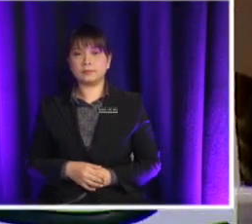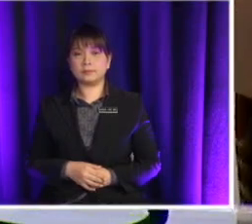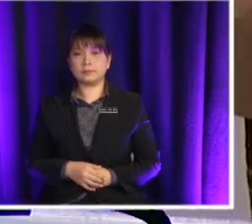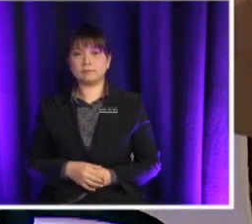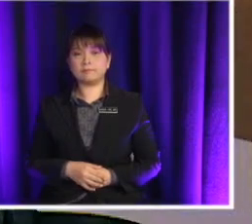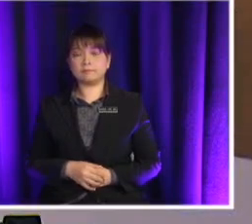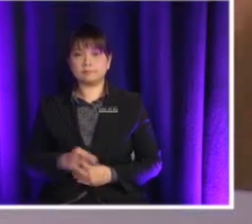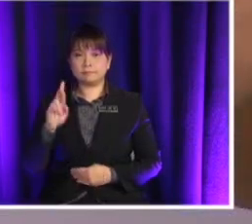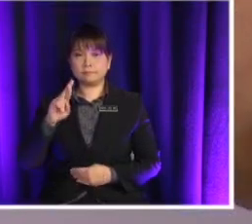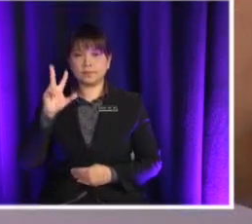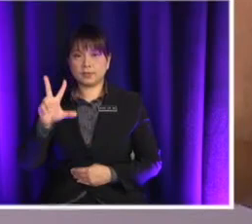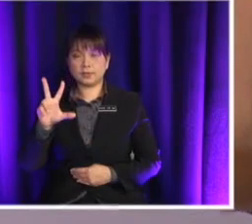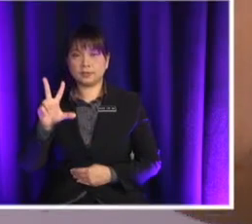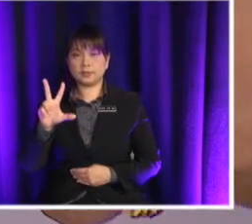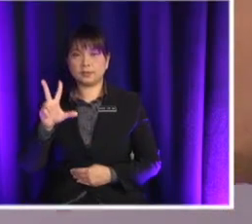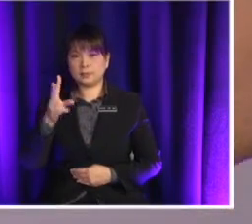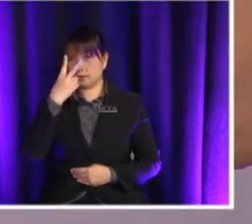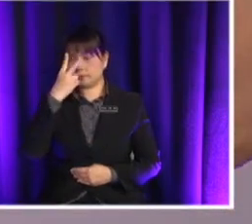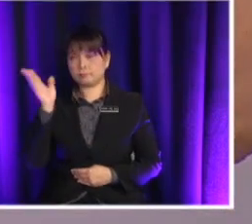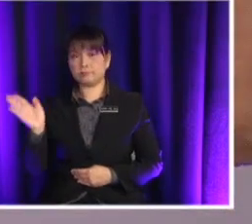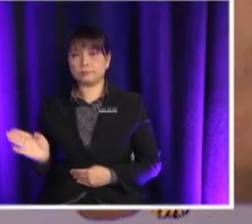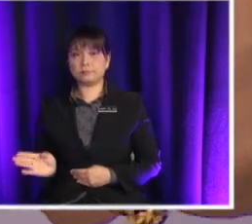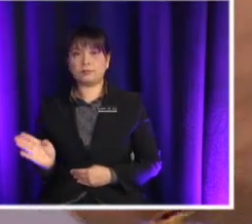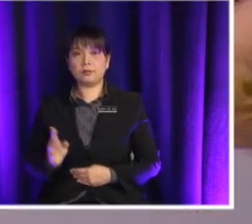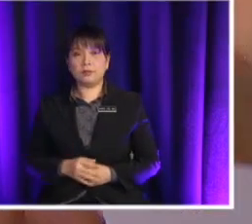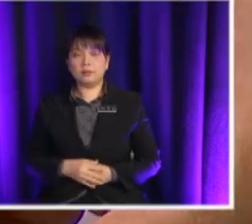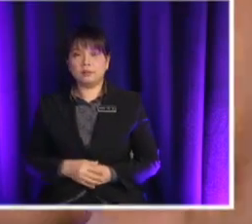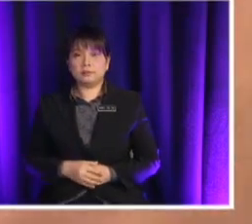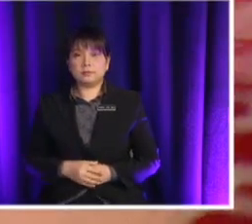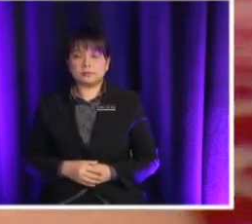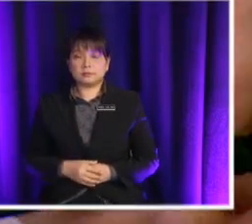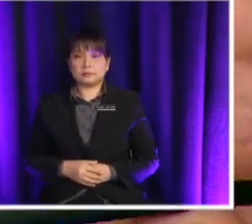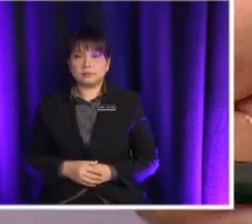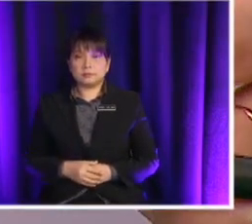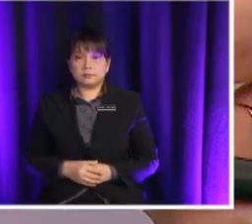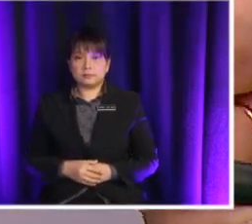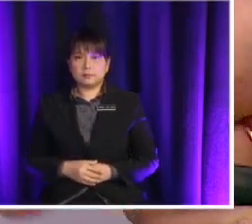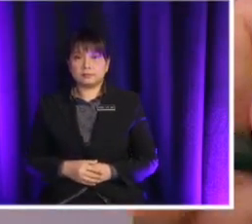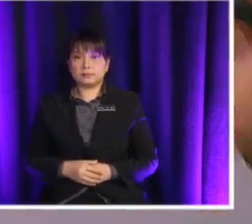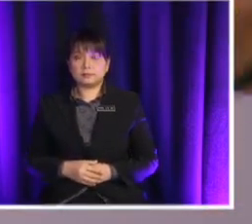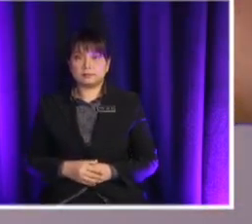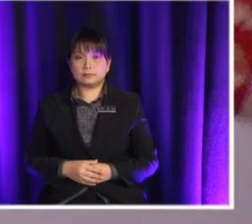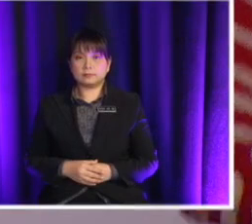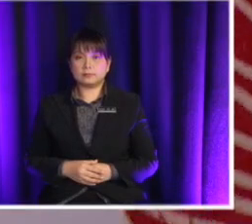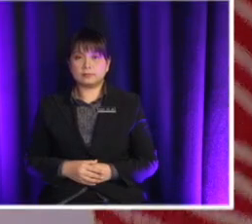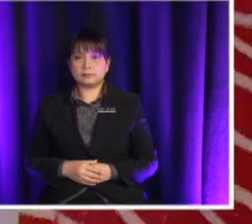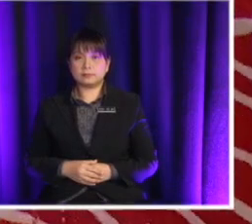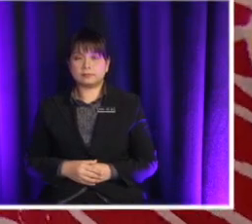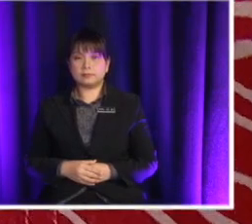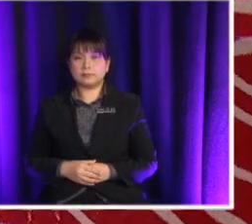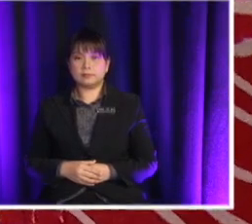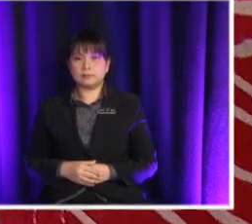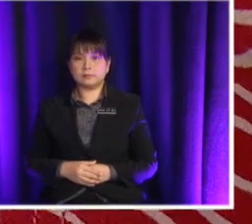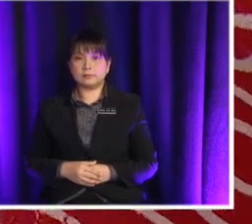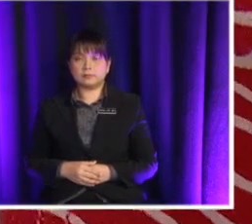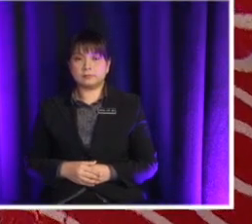nanti kita buatkan kemudian. Okey. Kita cantumkan R3 tadi pada poin yang sama kan? Okey, So betul. maksudnya Aiman dah